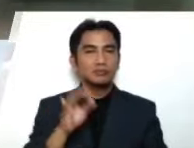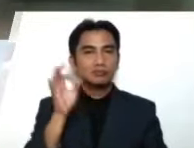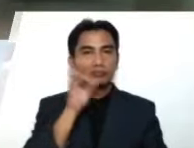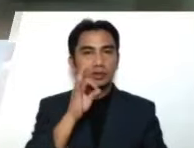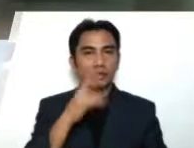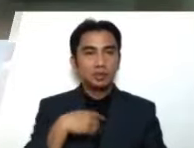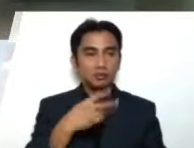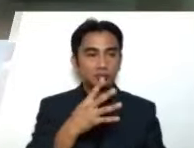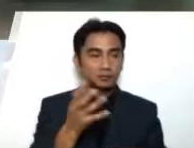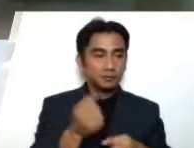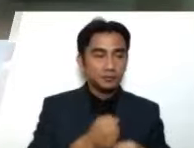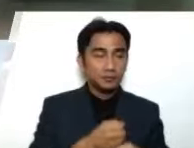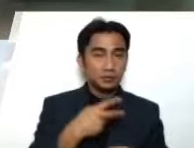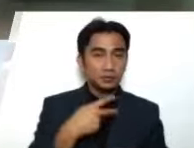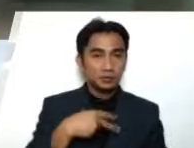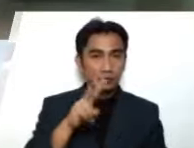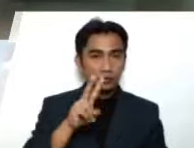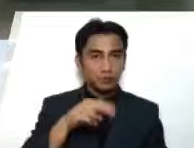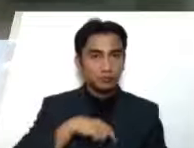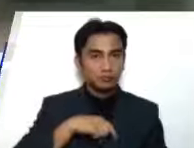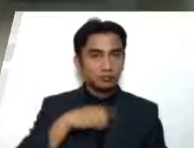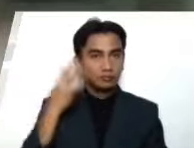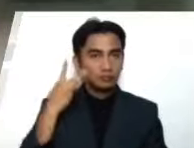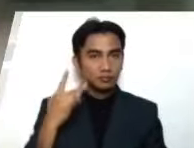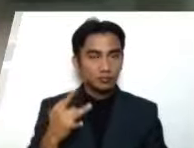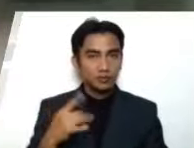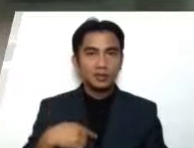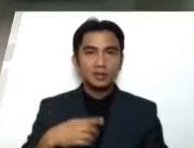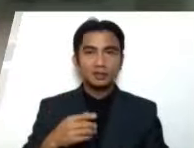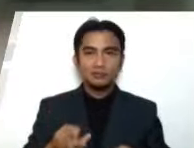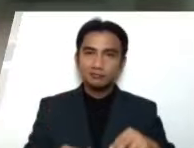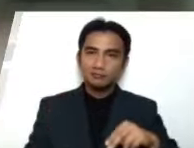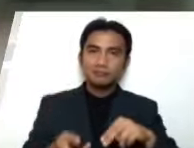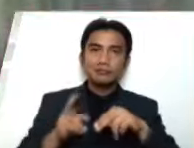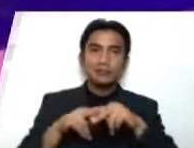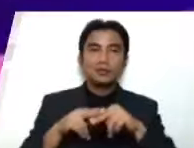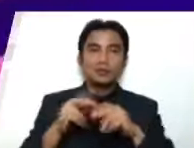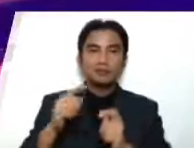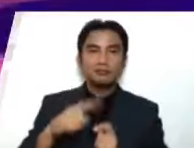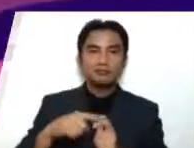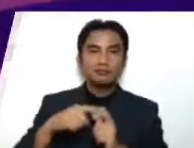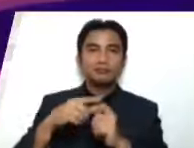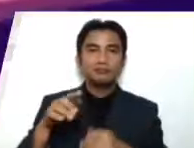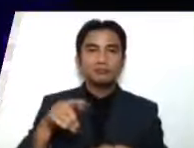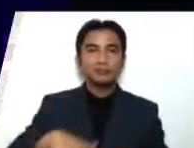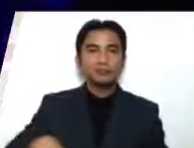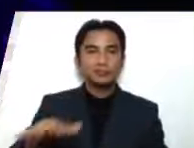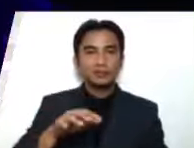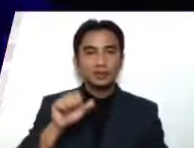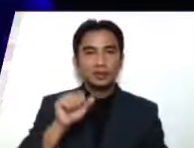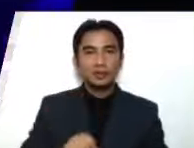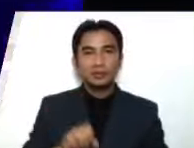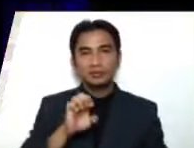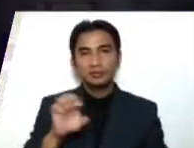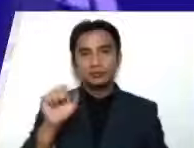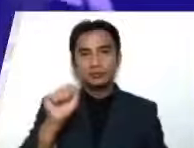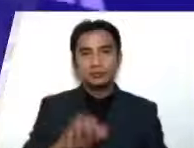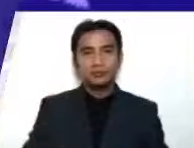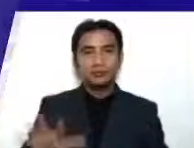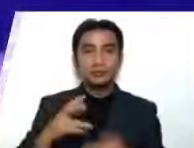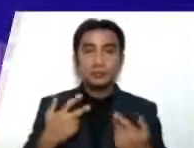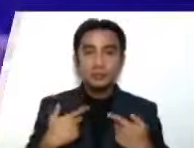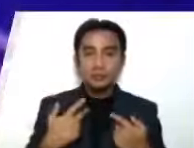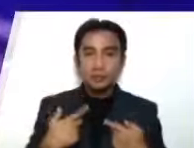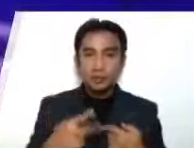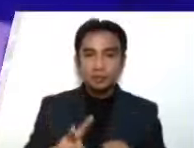bansa ang naglagay sa atin sa number one slot sa buong Southeast Asia dahil sa dalawang ginto ni yulo sa gymnastics at bronze